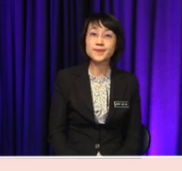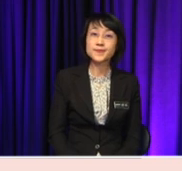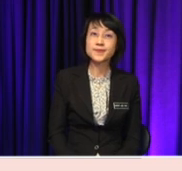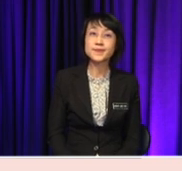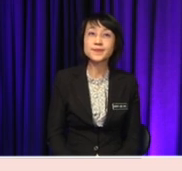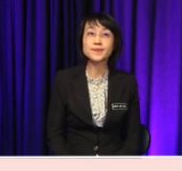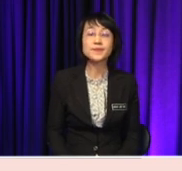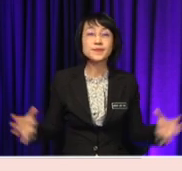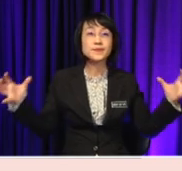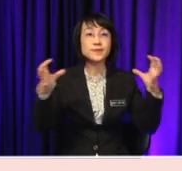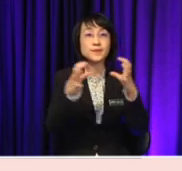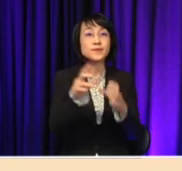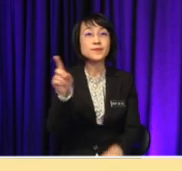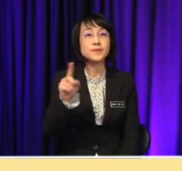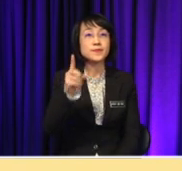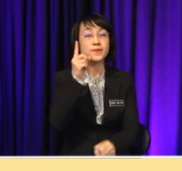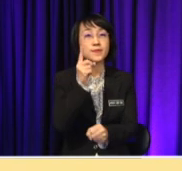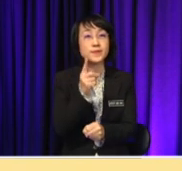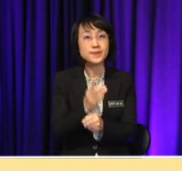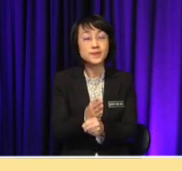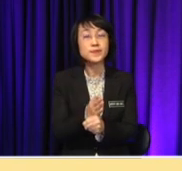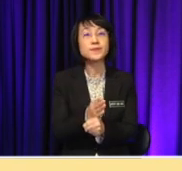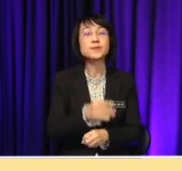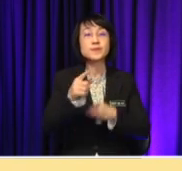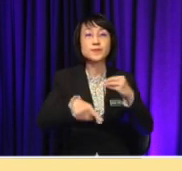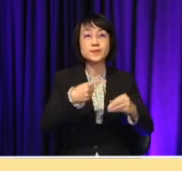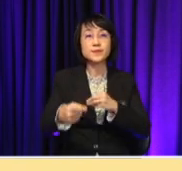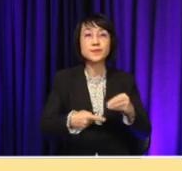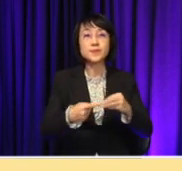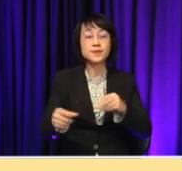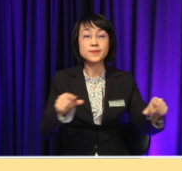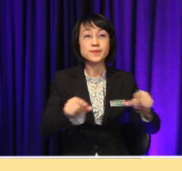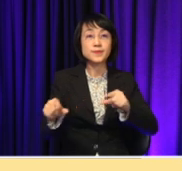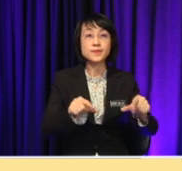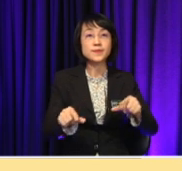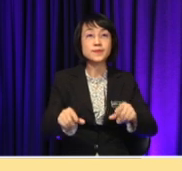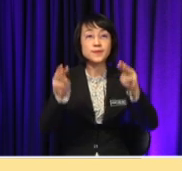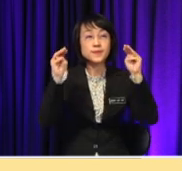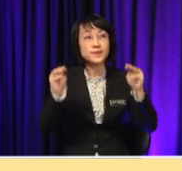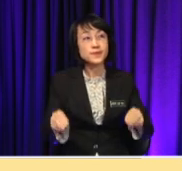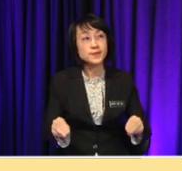kombinasi mereka benar tentang kegiatan manusia dan kesehatan alam sekitar manusia